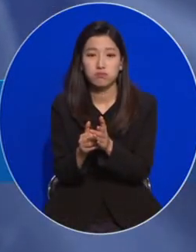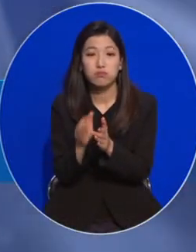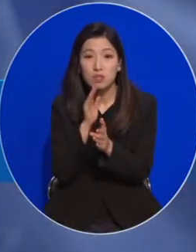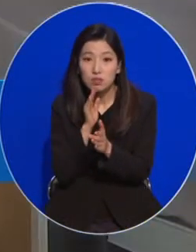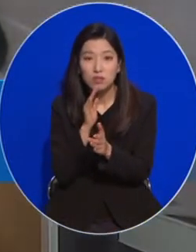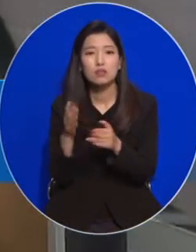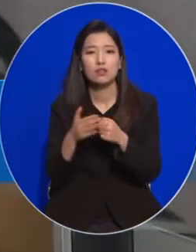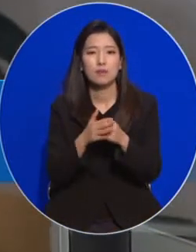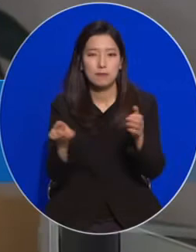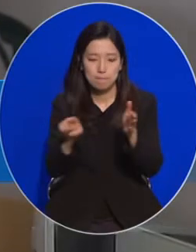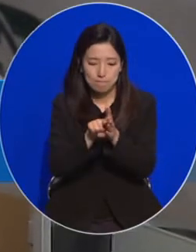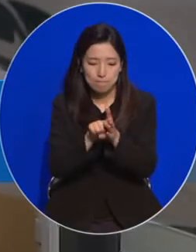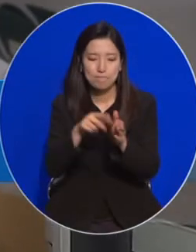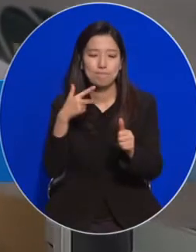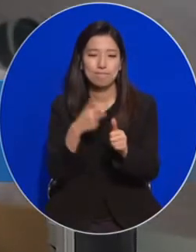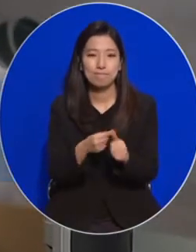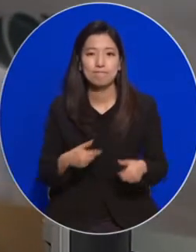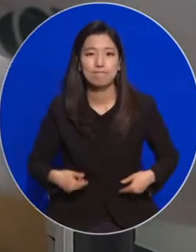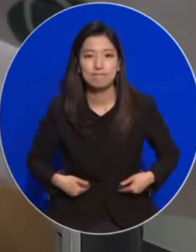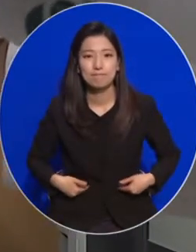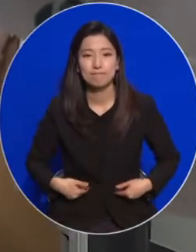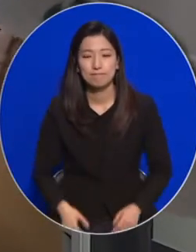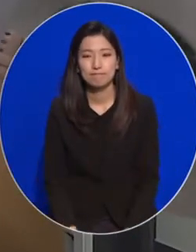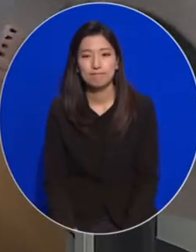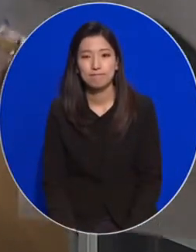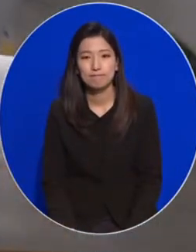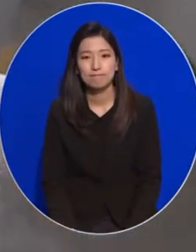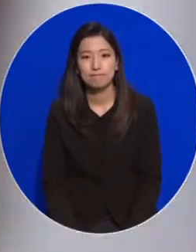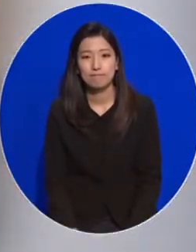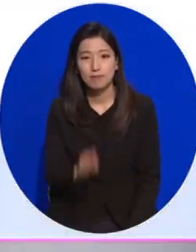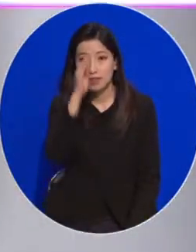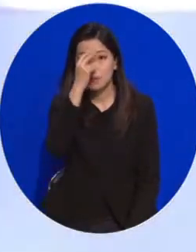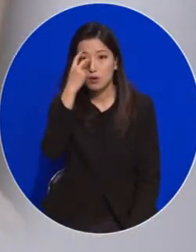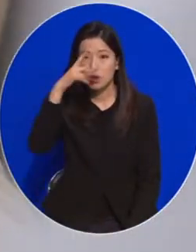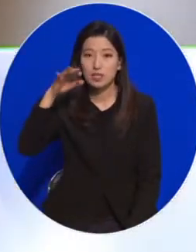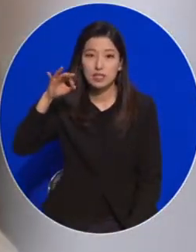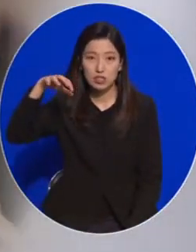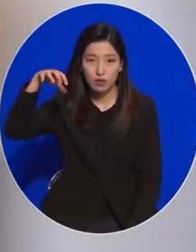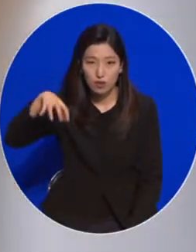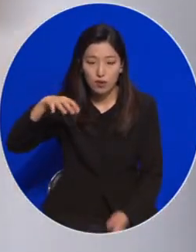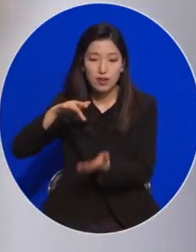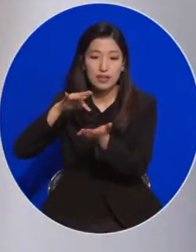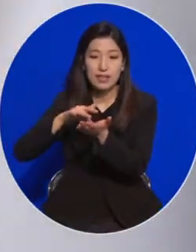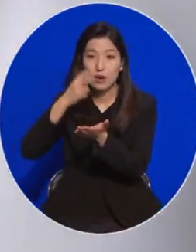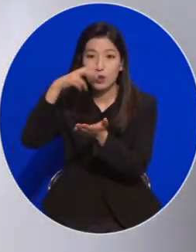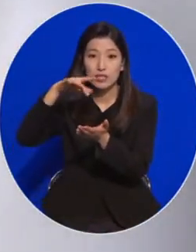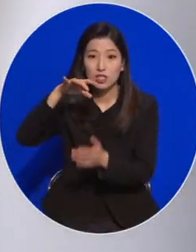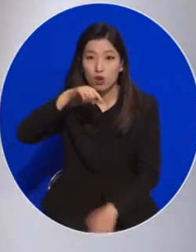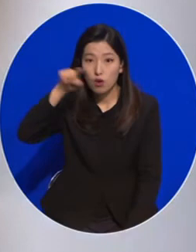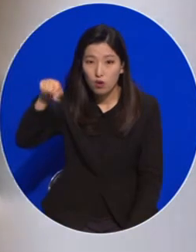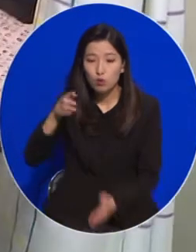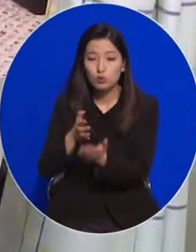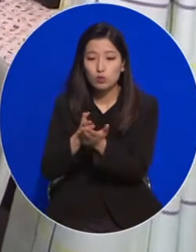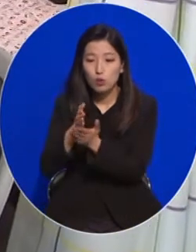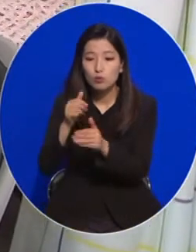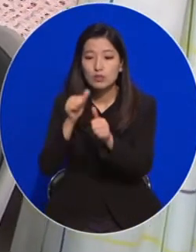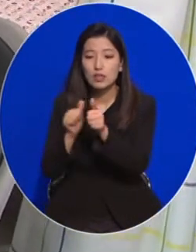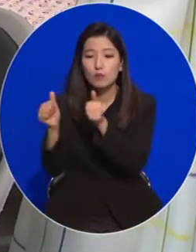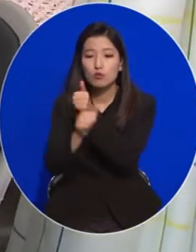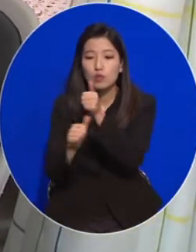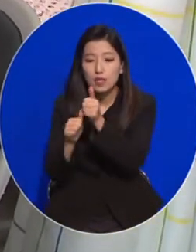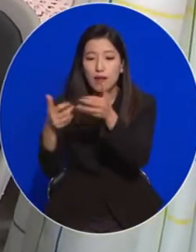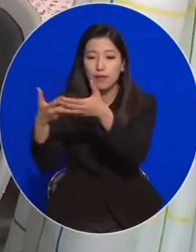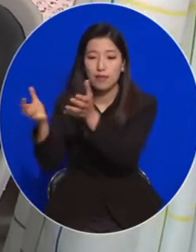한다는 겁니다. 전문의는 이와 함께 질병관리청과 식약처에 전문가 자문단을 운영해 비슷한